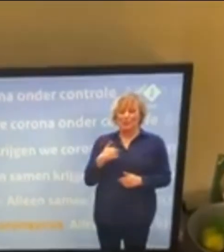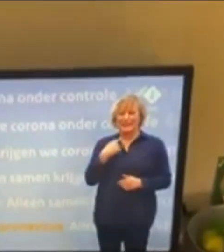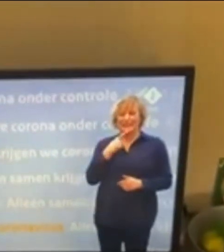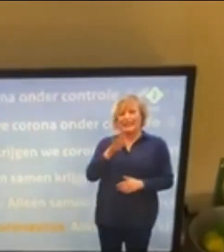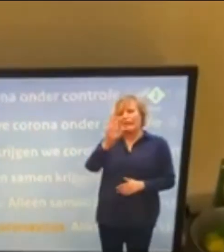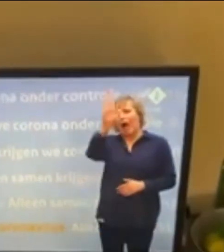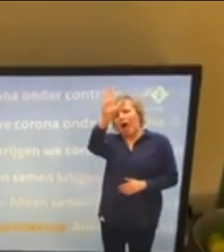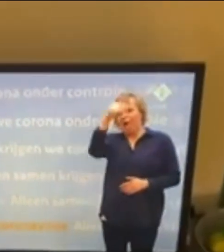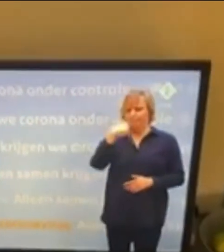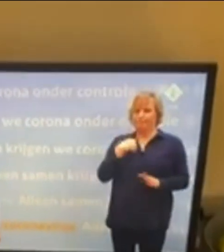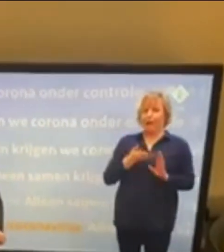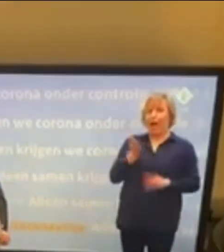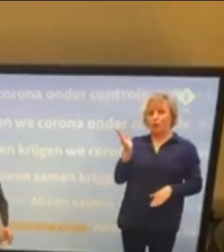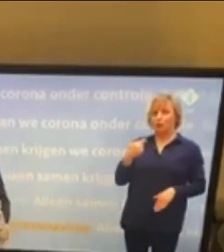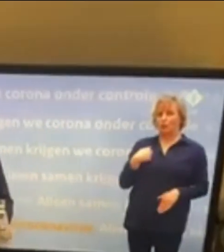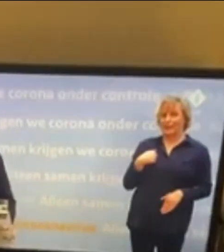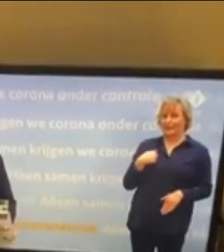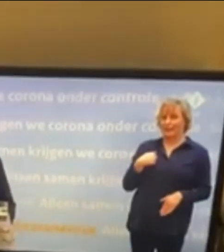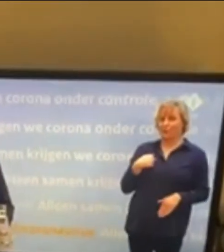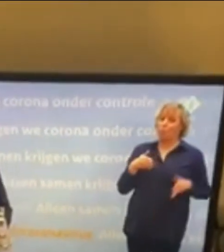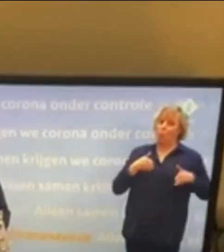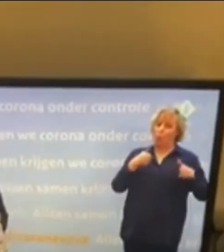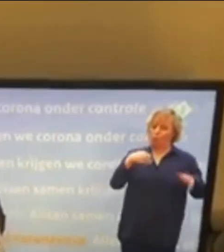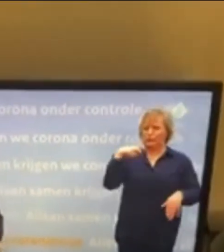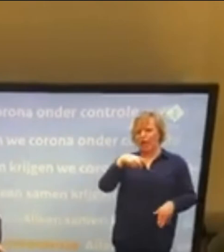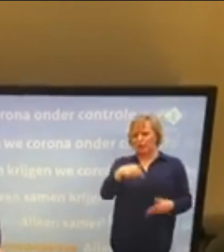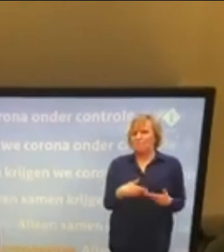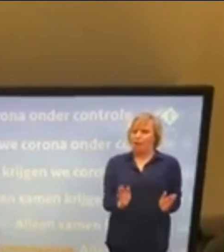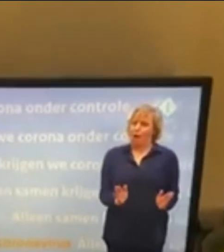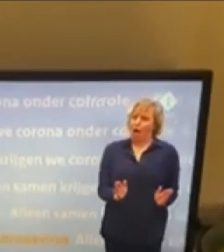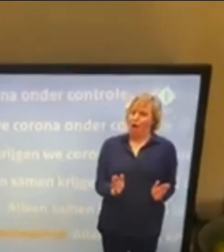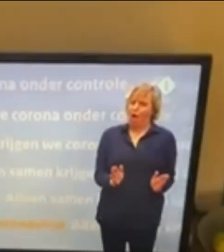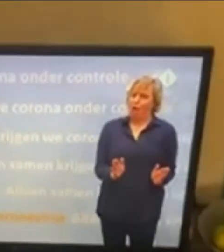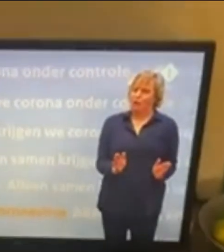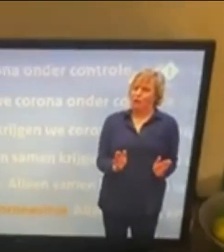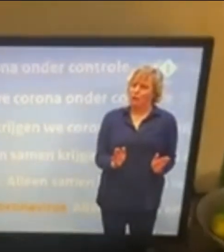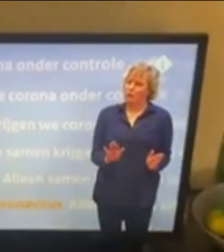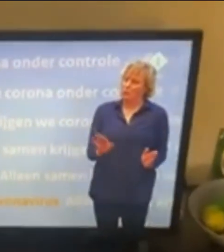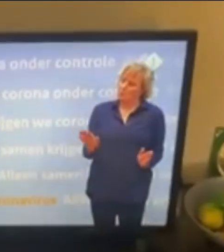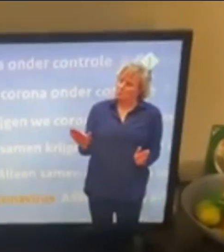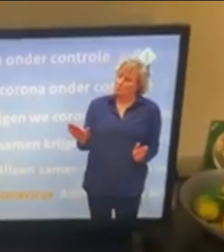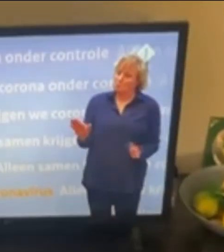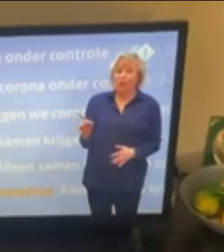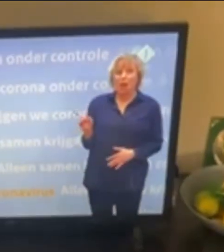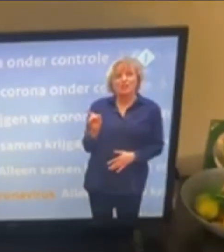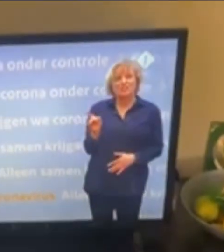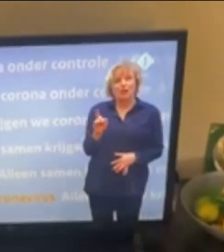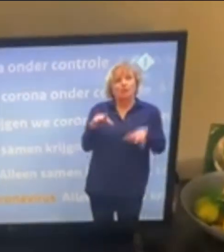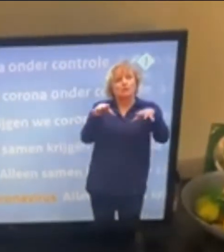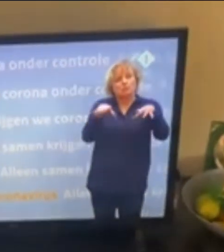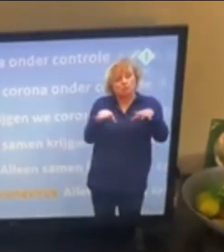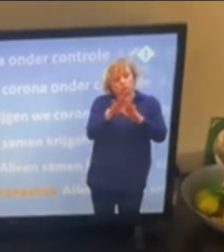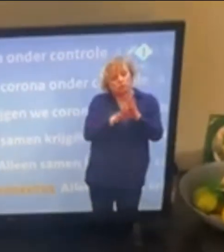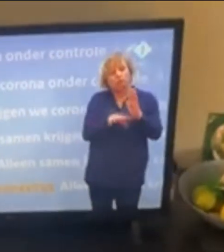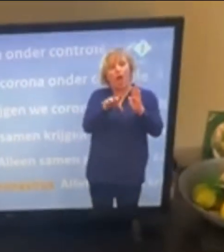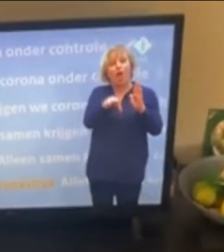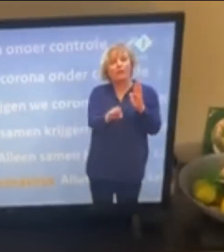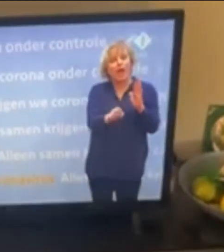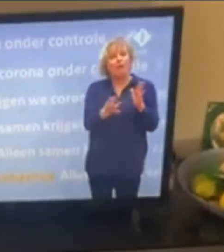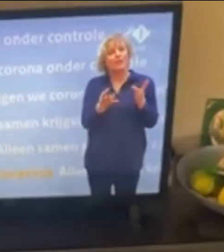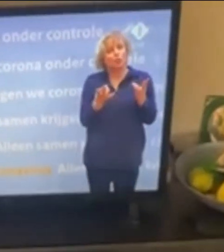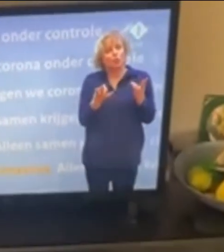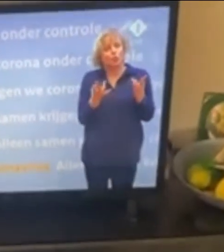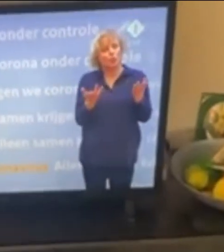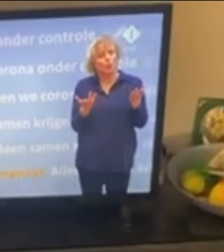heb een uitzondering. Ik mag wel op straat. Hoe lastig is dat straks bij de handhaving? En is het